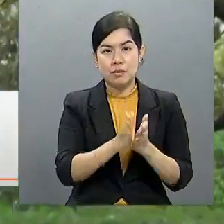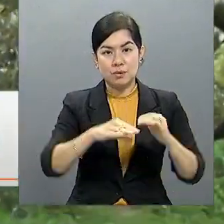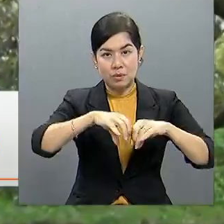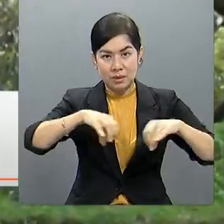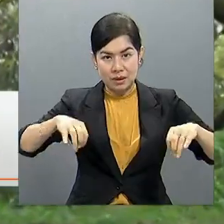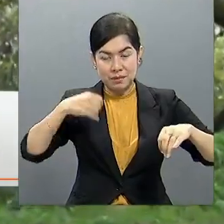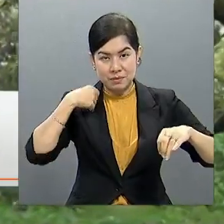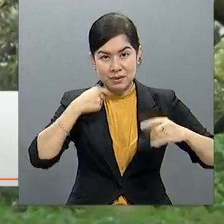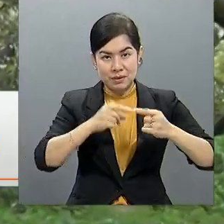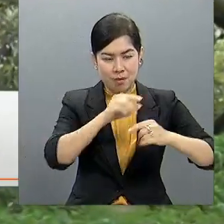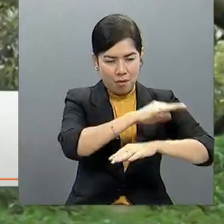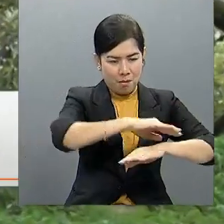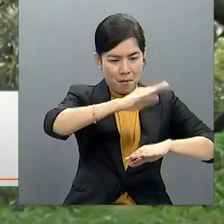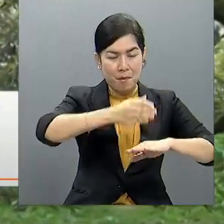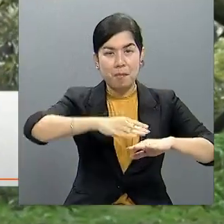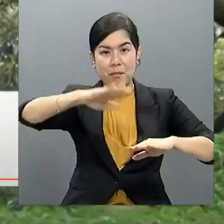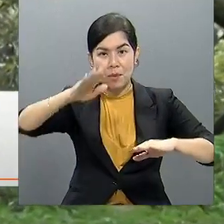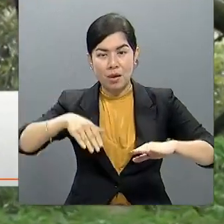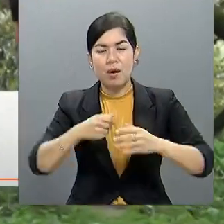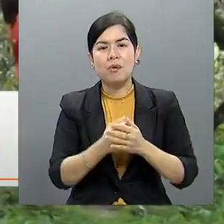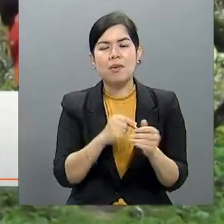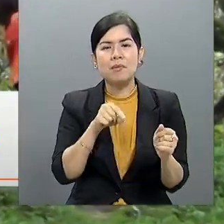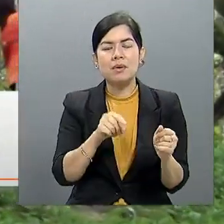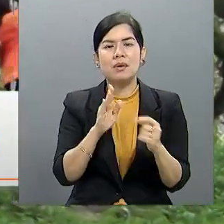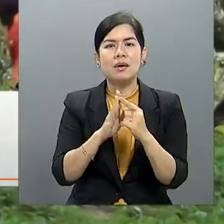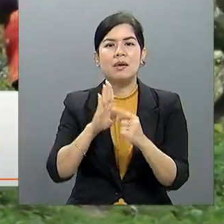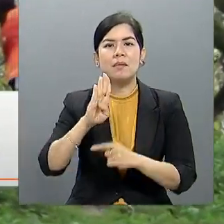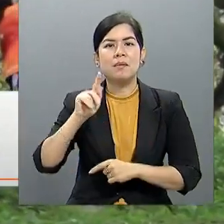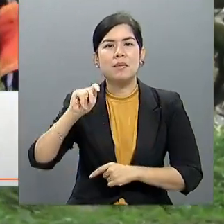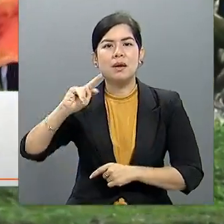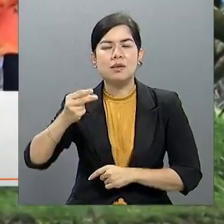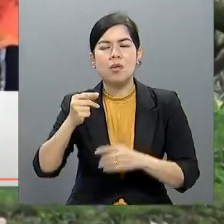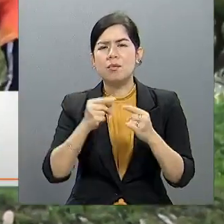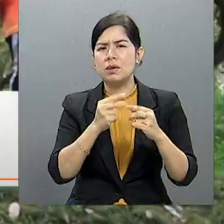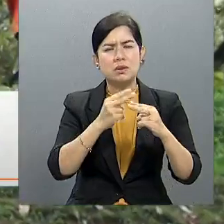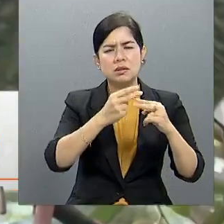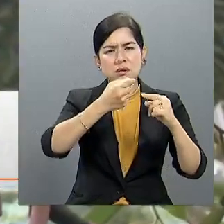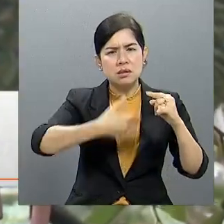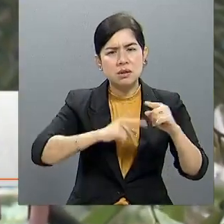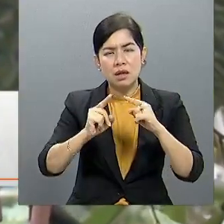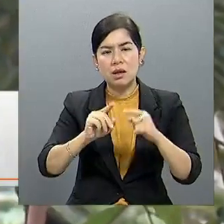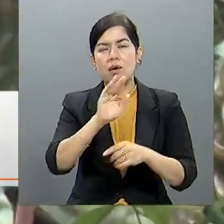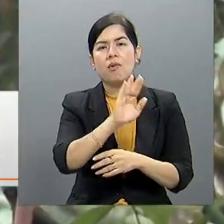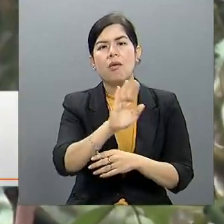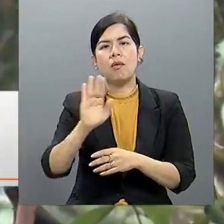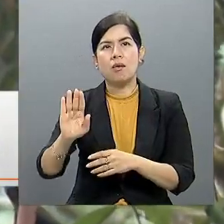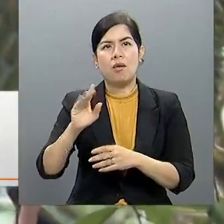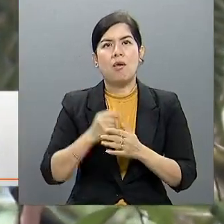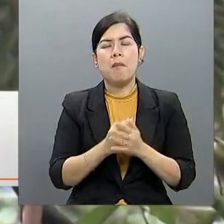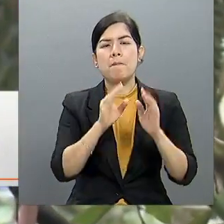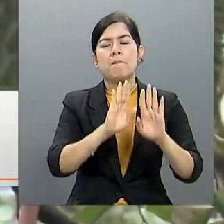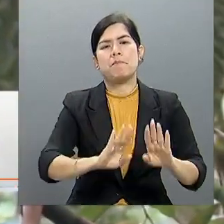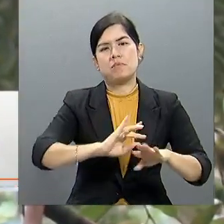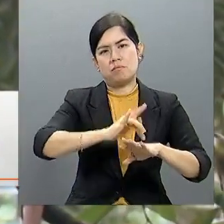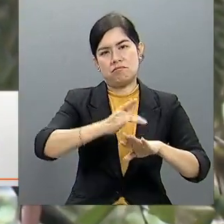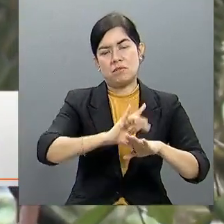งเขาเบตรงก็มีทั้งพันภวงมณี Muzunkci โอ Verse และทุเรีนพภพบานของเบตรงเพราคาแ่ค้าทด้